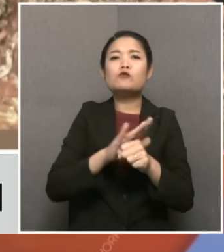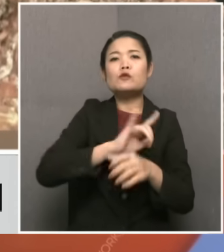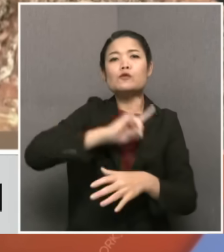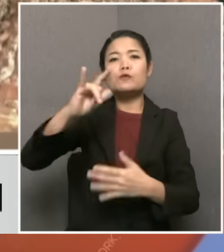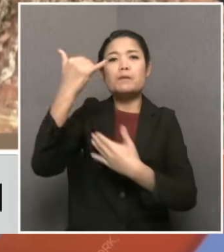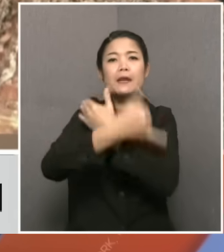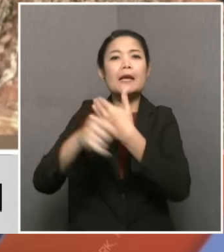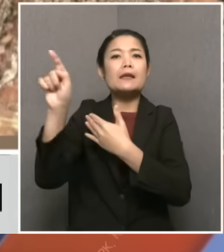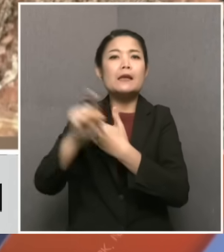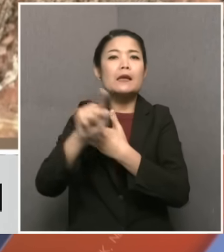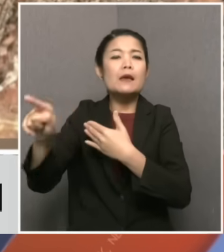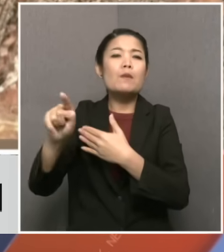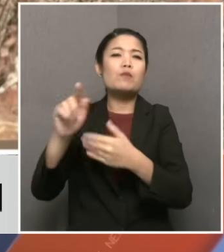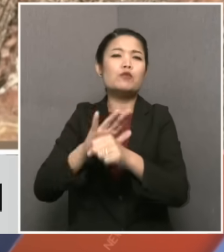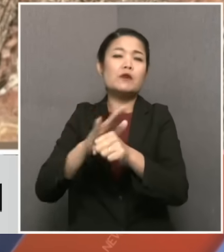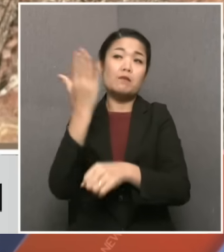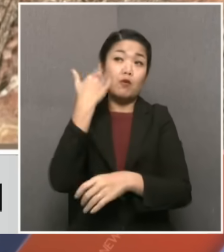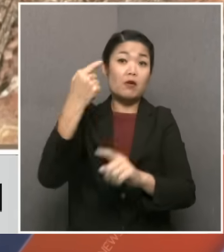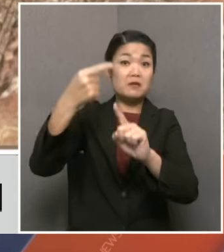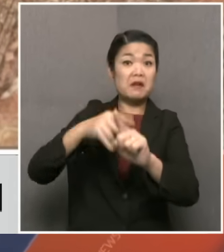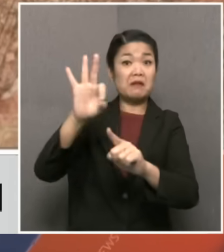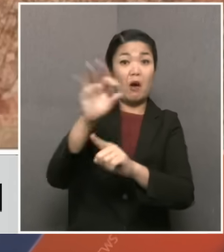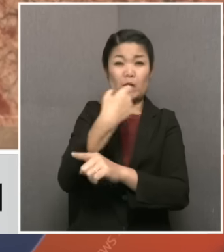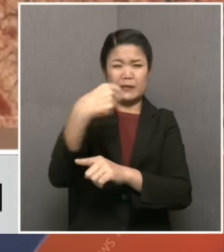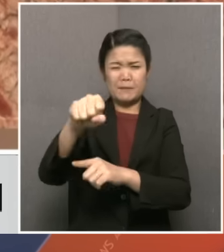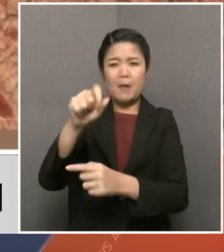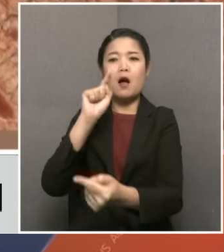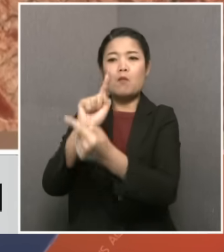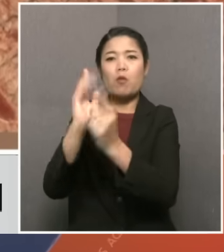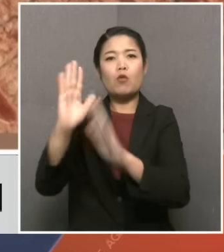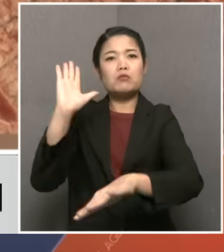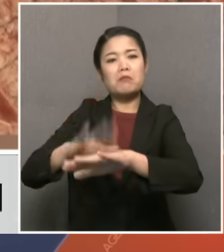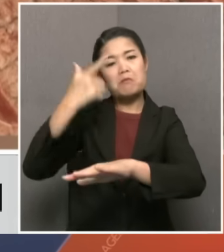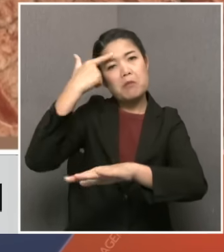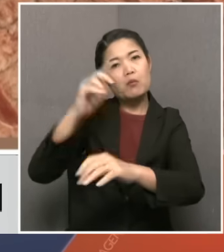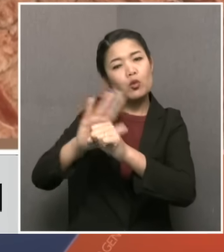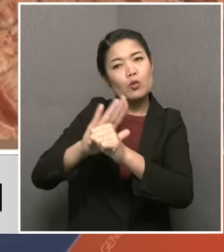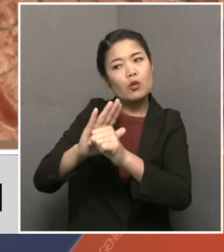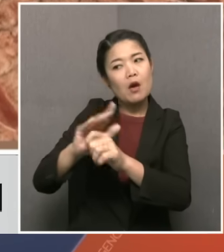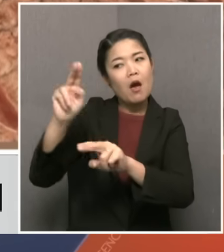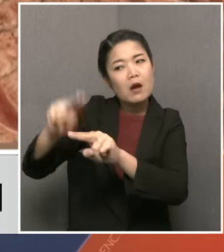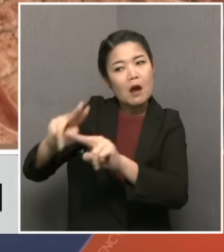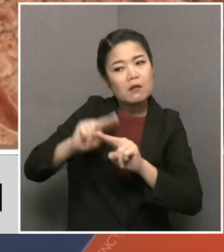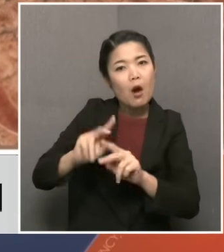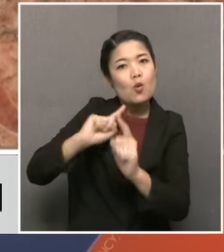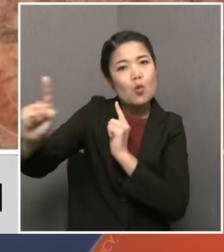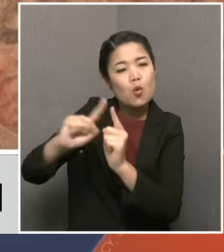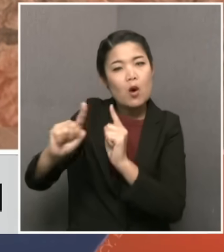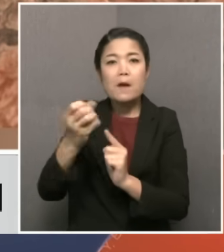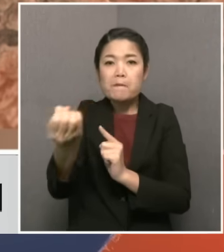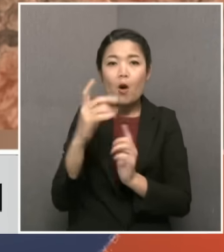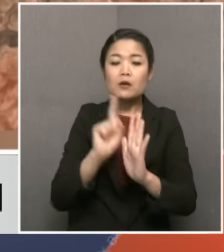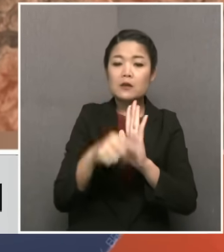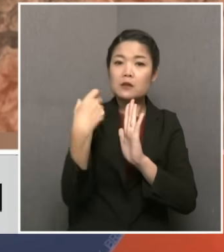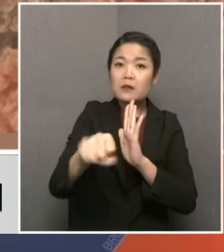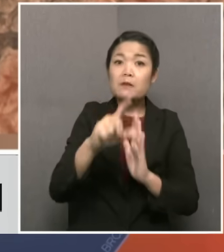ยวชาญนะวันที่10เนี่ยเหตุเกิดวันที่10พอดีเลยแล้วนั่งคุยกันเขาบอกว่า10นาทีคุณวรุณวันคุณกัญจนาลงทีแล้วเราจะ